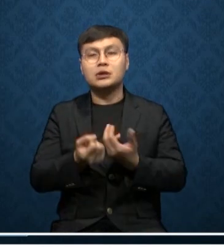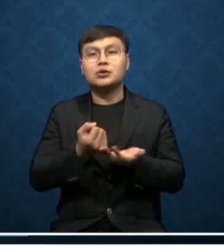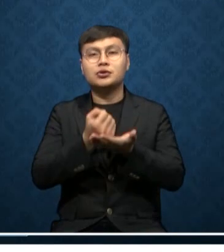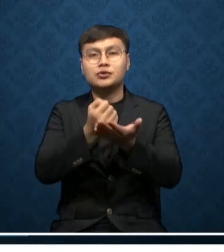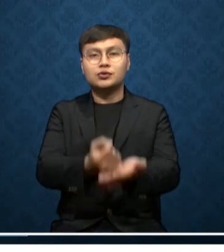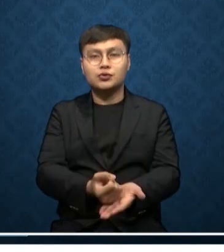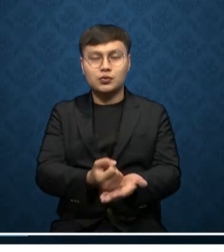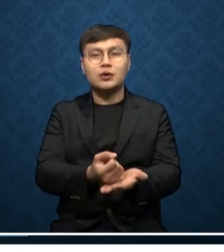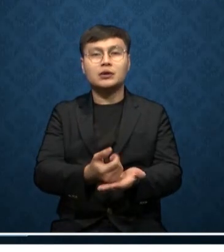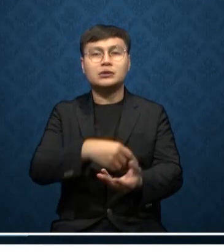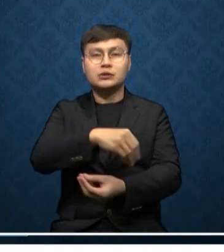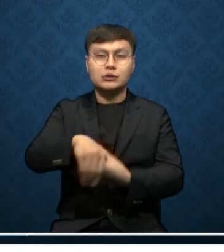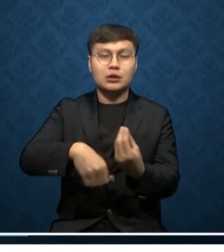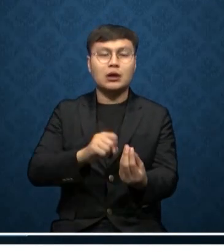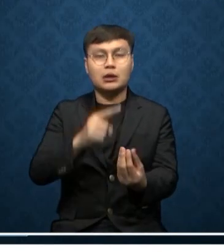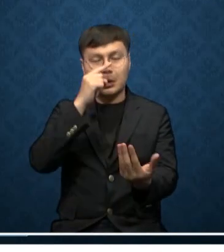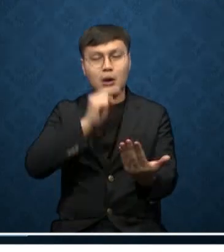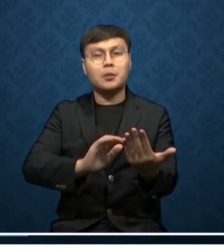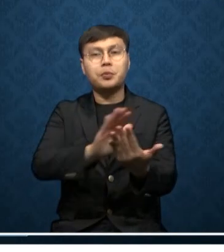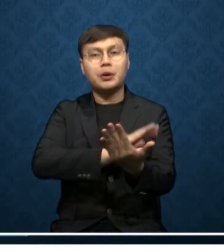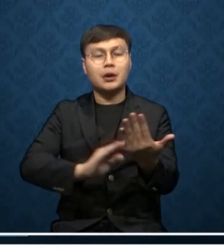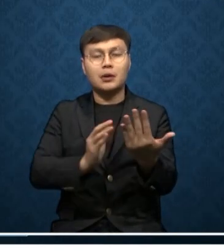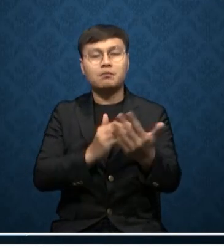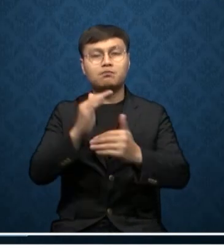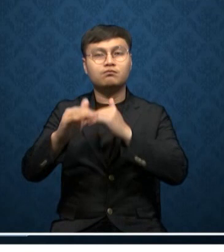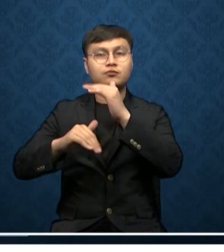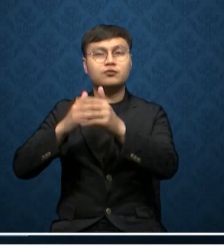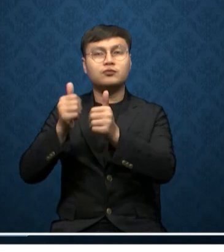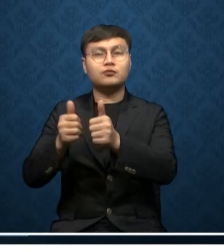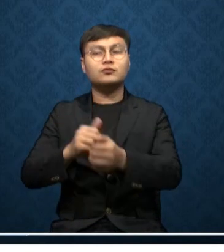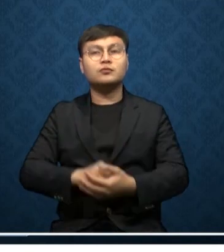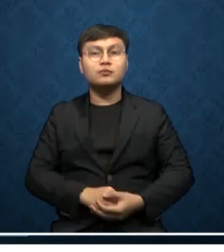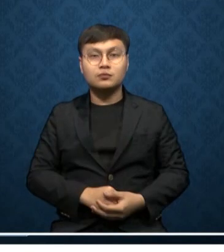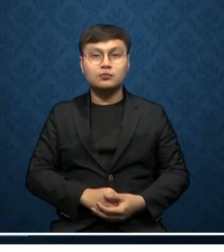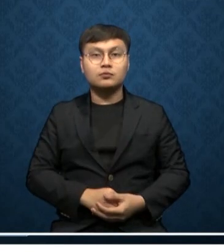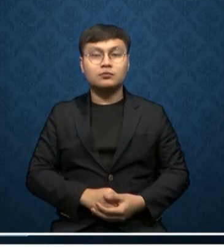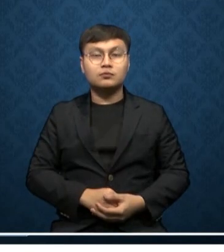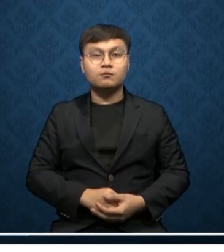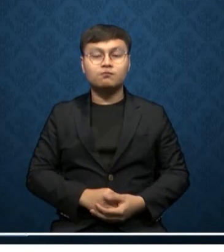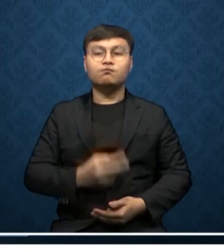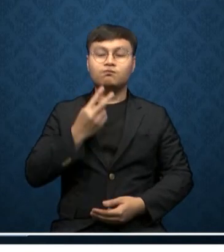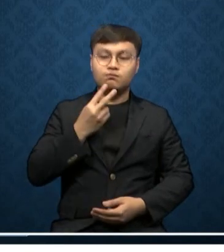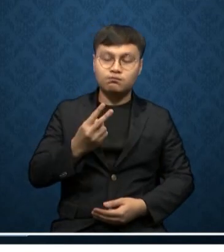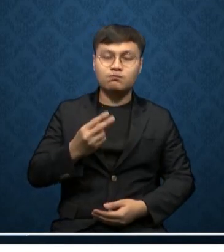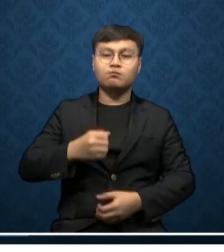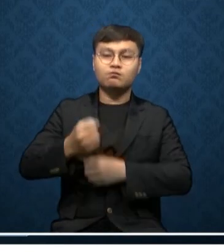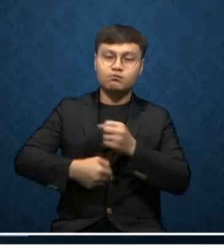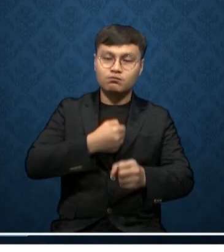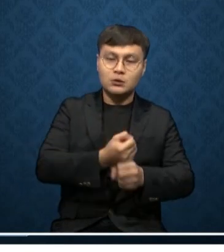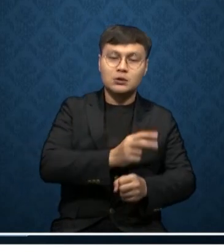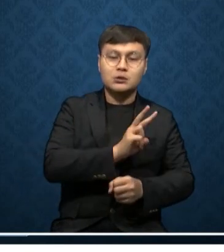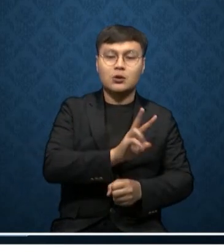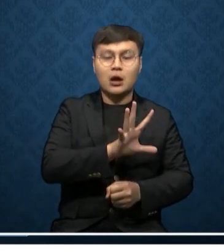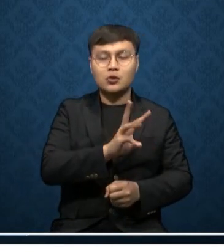รากทางเศรษฐกิจของประเทศมันจะสามารถขับเคลื่อนไปได้จากการที่ติดตามมาเป็นระยะโดยิ่งปีตลอดปี 25ที่